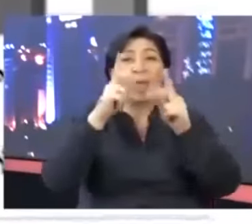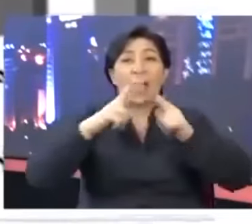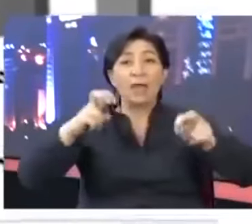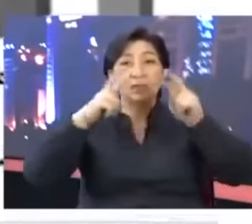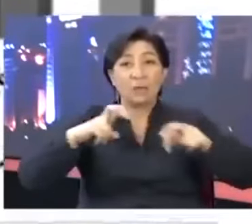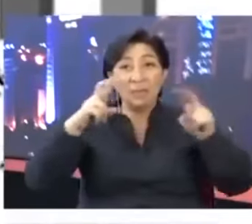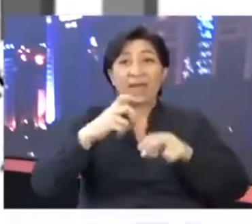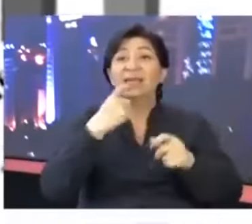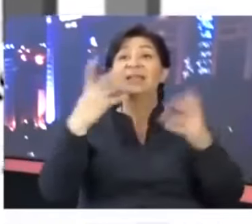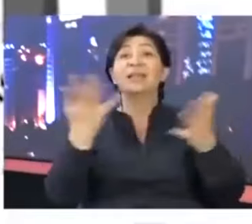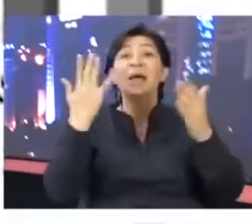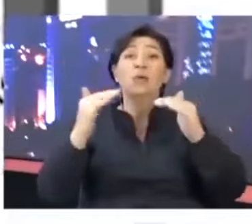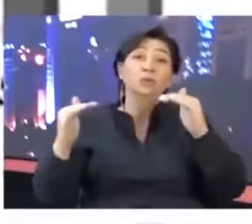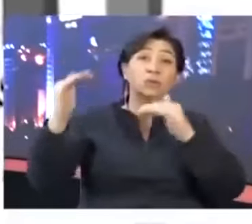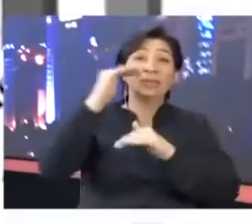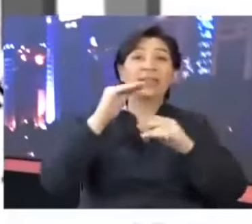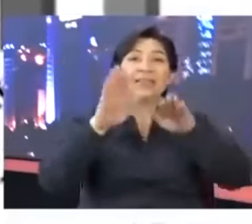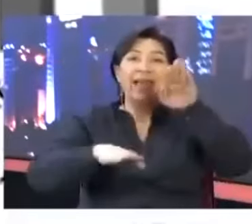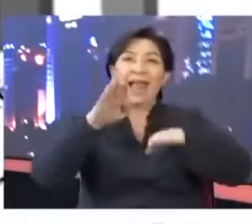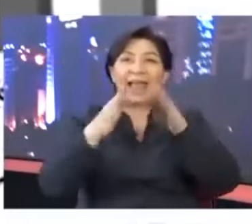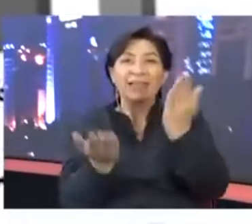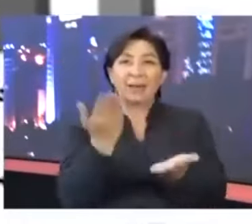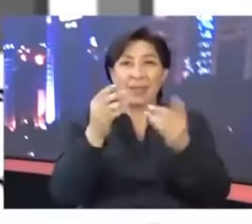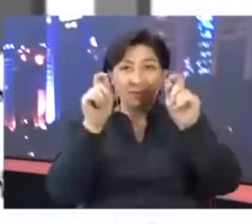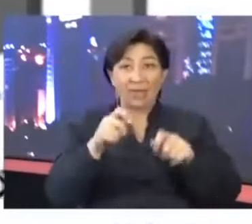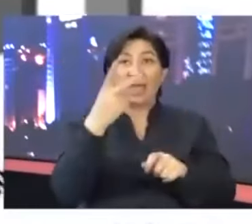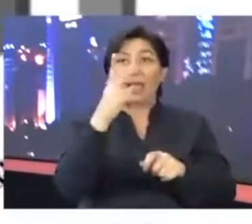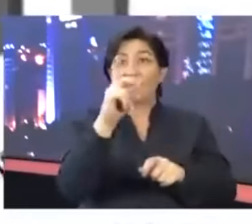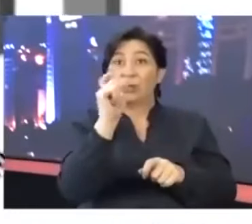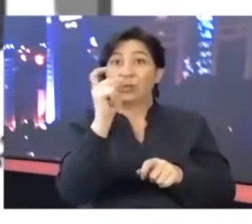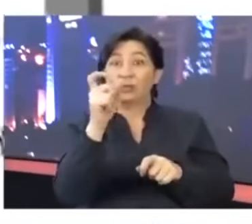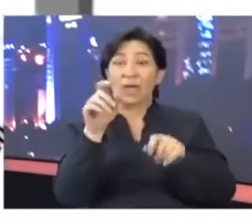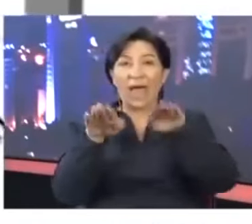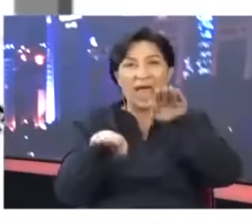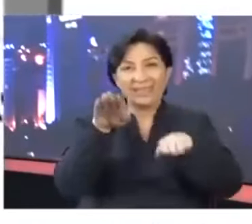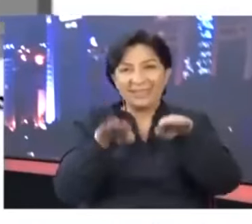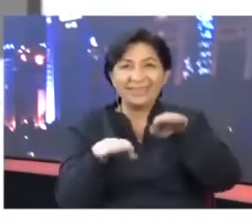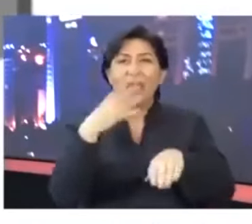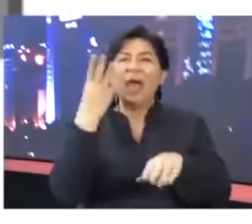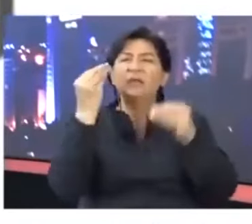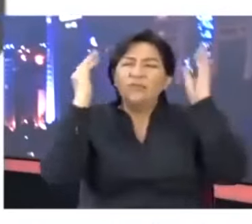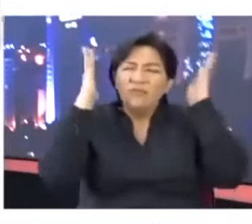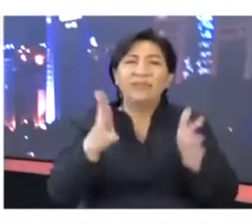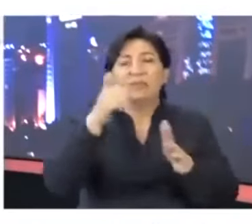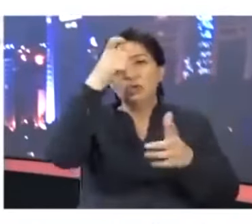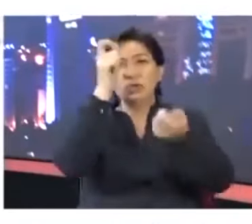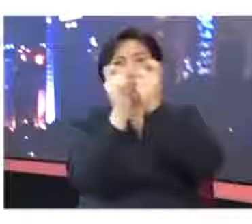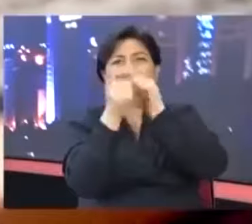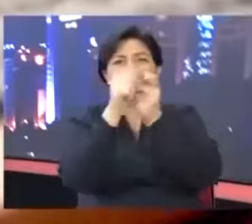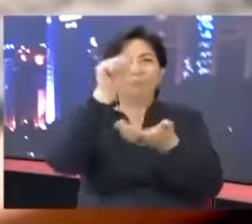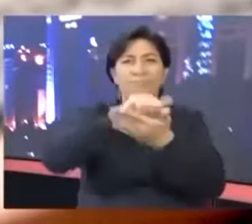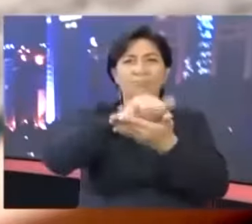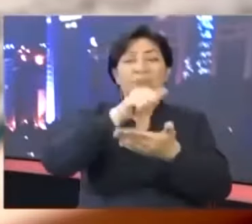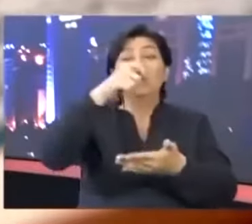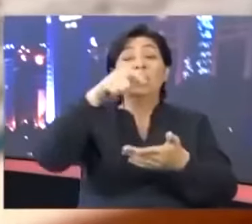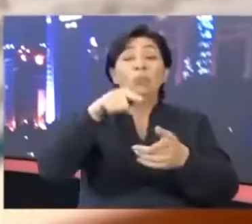araştırmada yıllar üzerinden değerlendirmesi yapıldığında 2000-2009 yılları arası en çok tefsir basılan dönem olmuştur